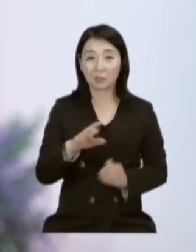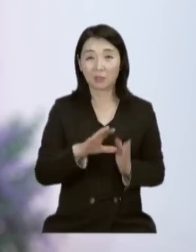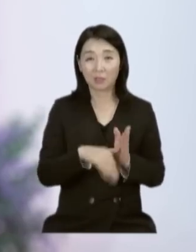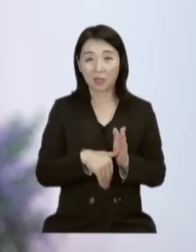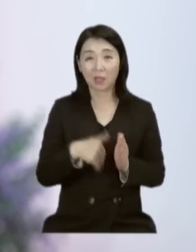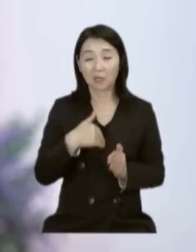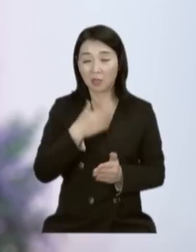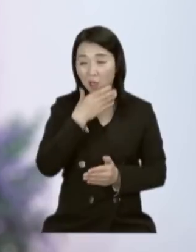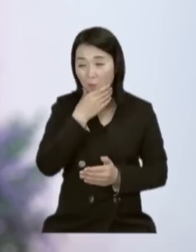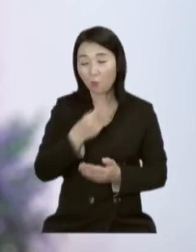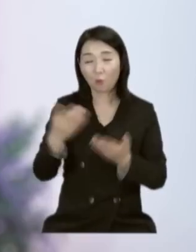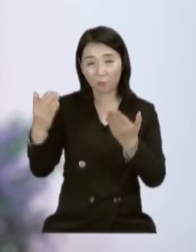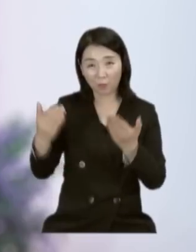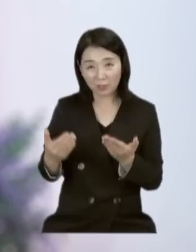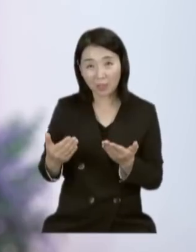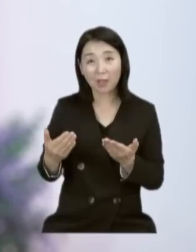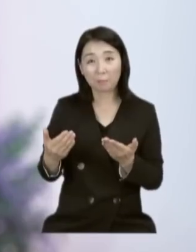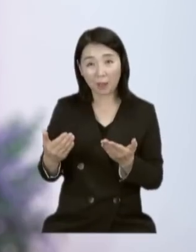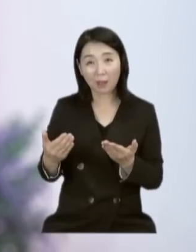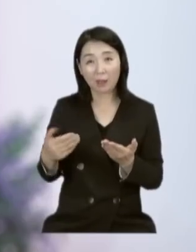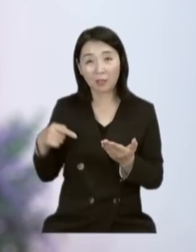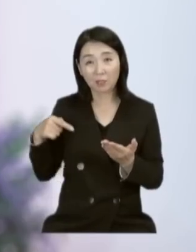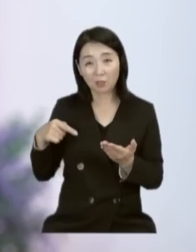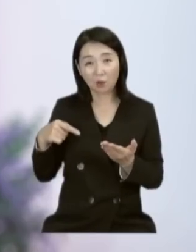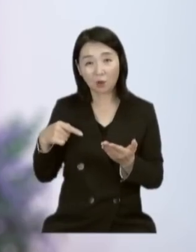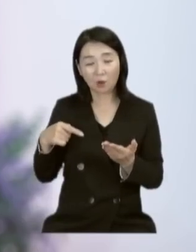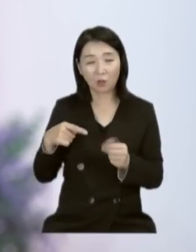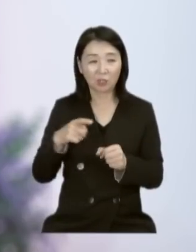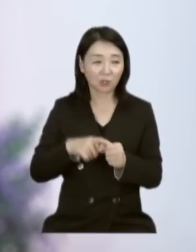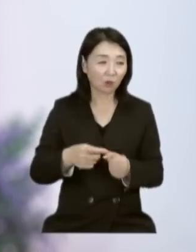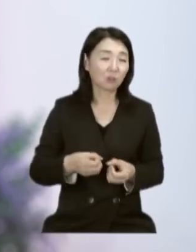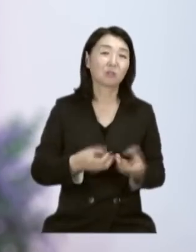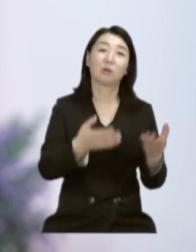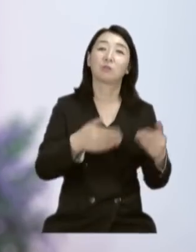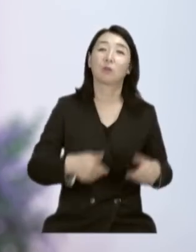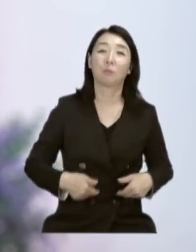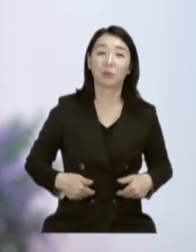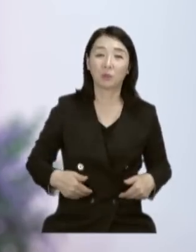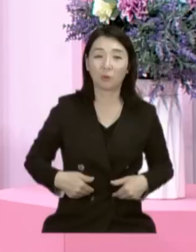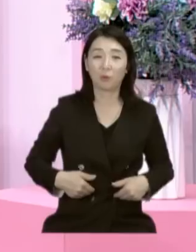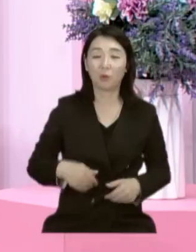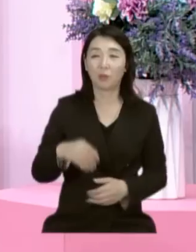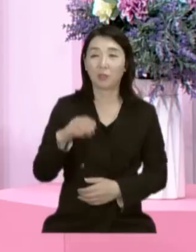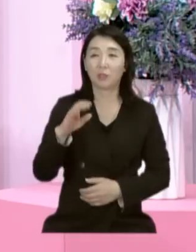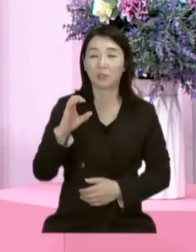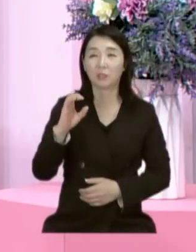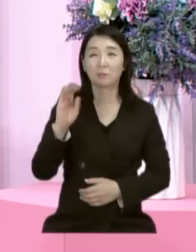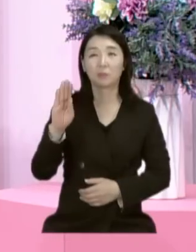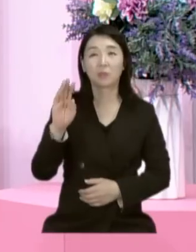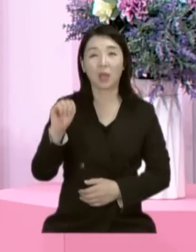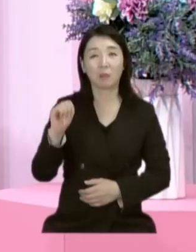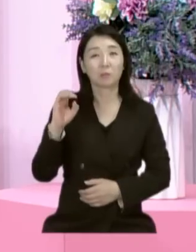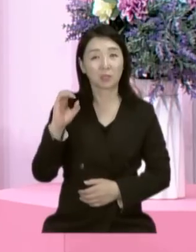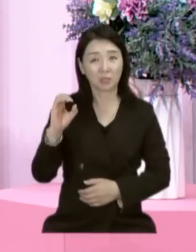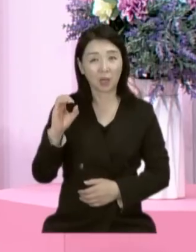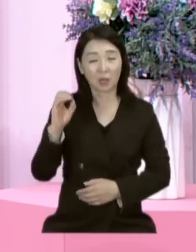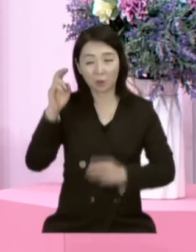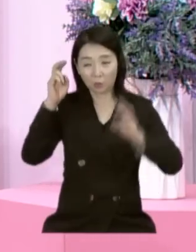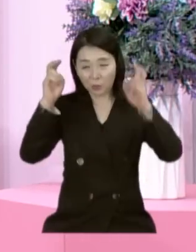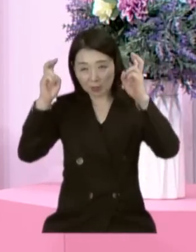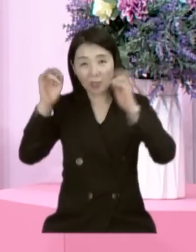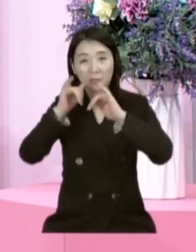MZ세대들에게 내 받은 복을 여기에 떡을 던져야 되겠다. 또 우리 CBMC가 또 우리